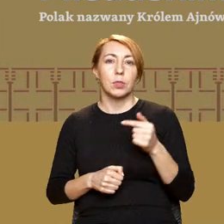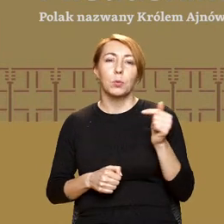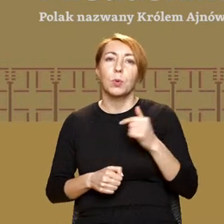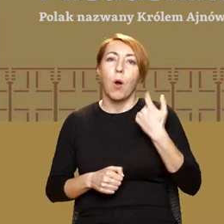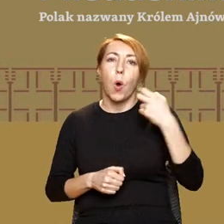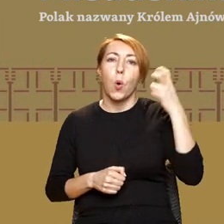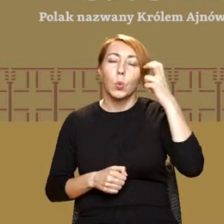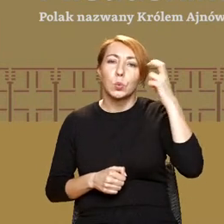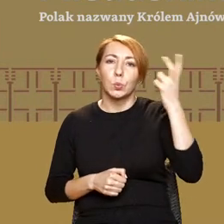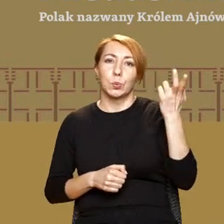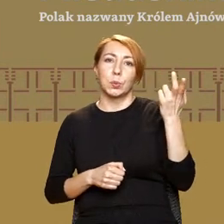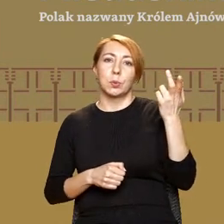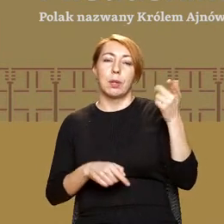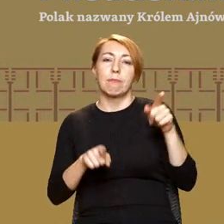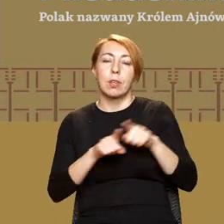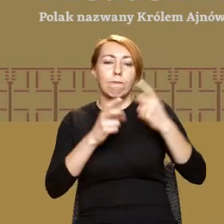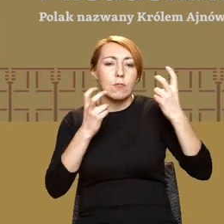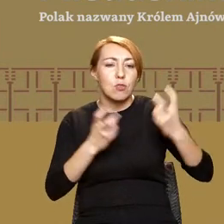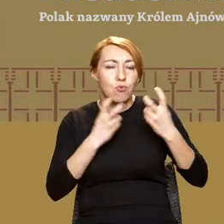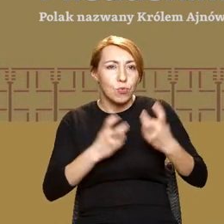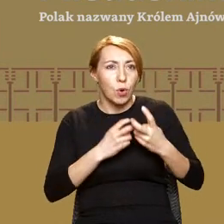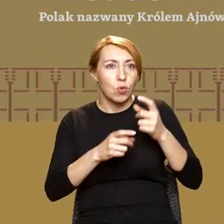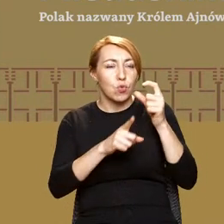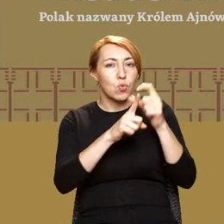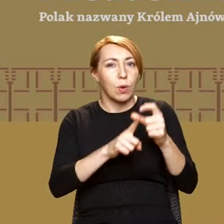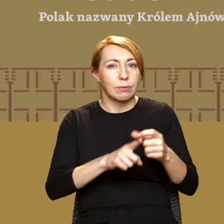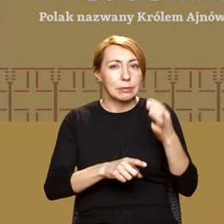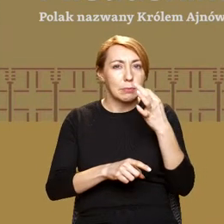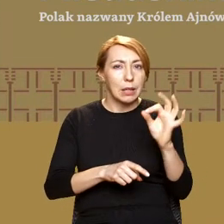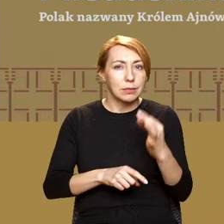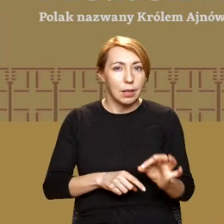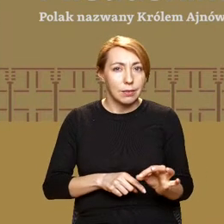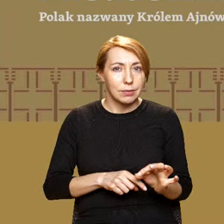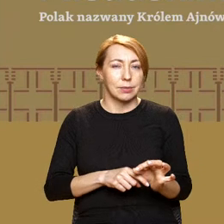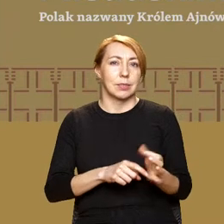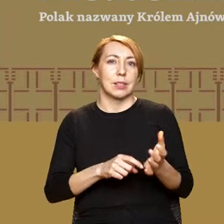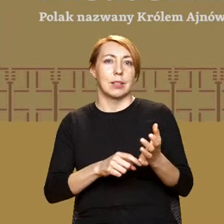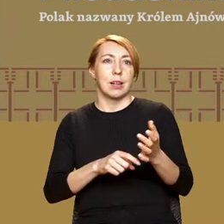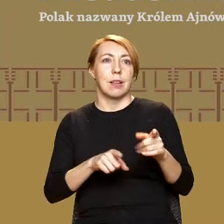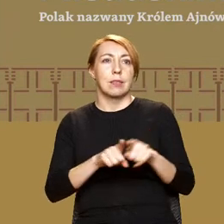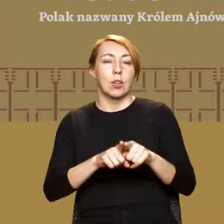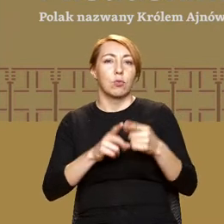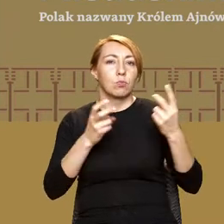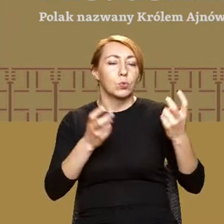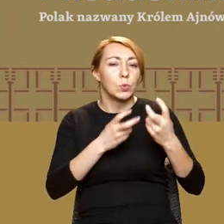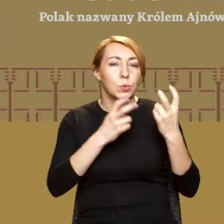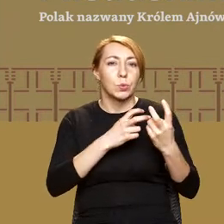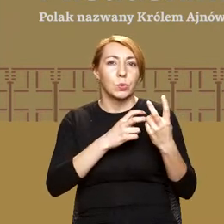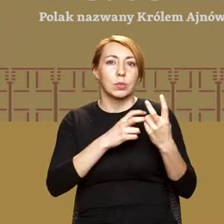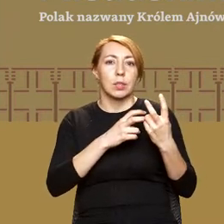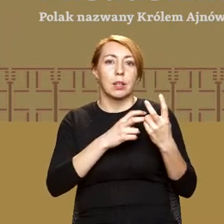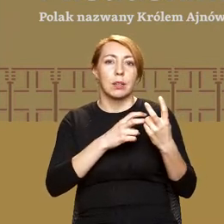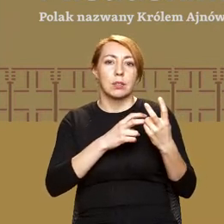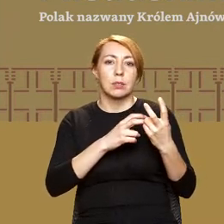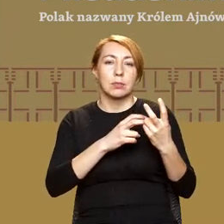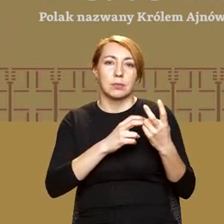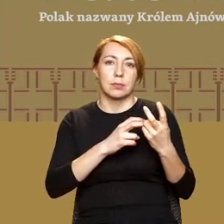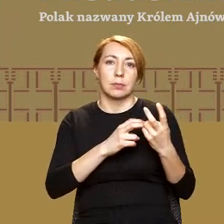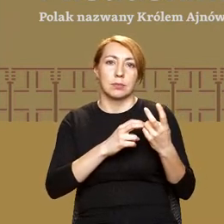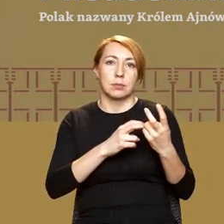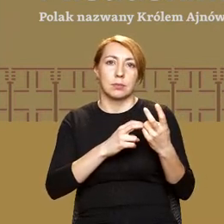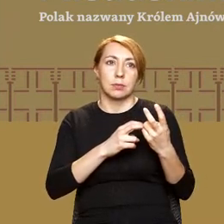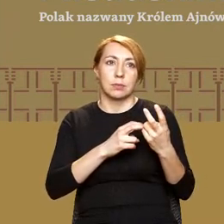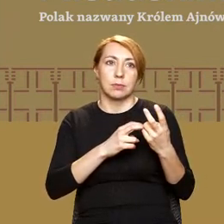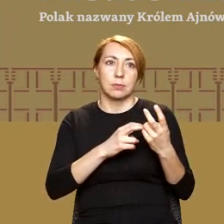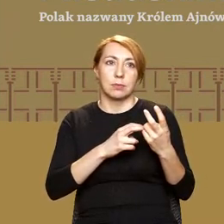zrozumieć, poznać, wyszukać słownictwo specjalistyczne. Trzeba wreszcie dotrzeć do, w tym wypadku,